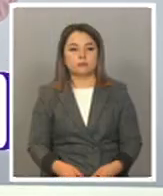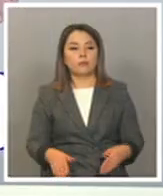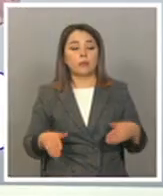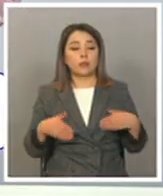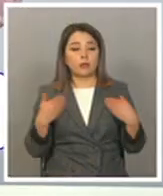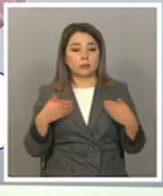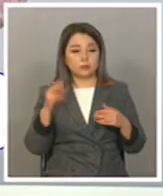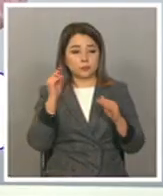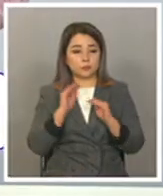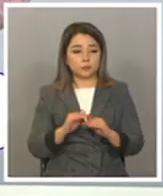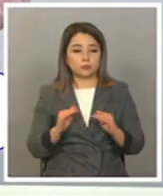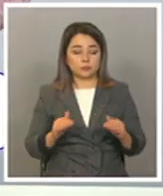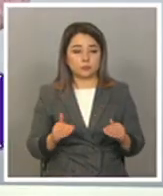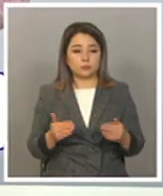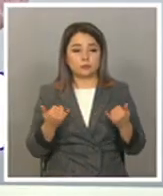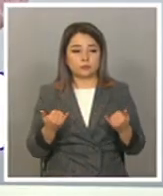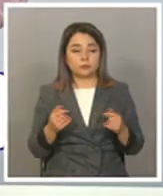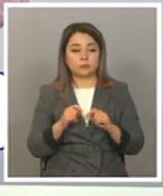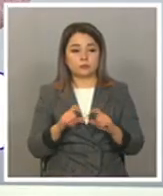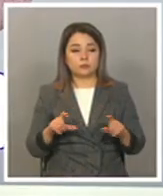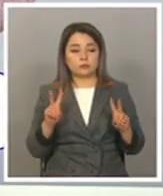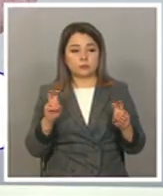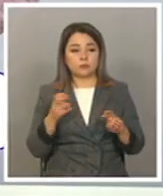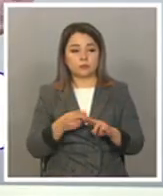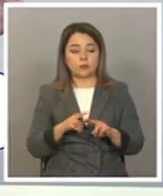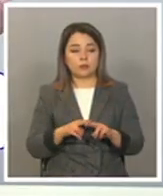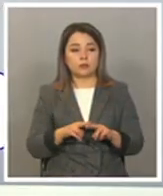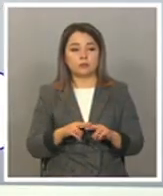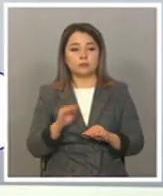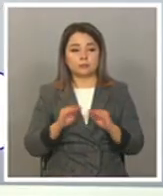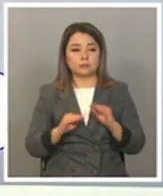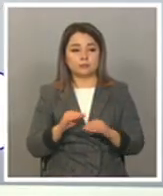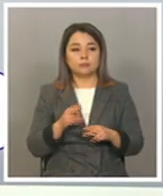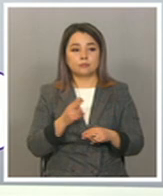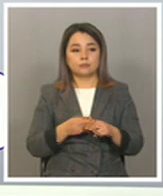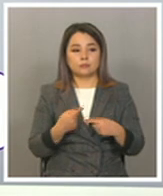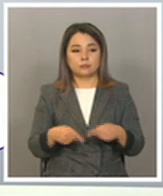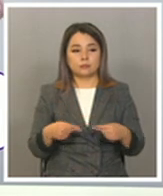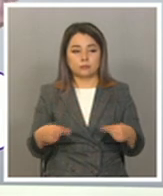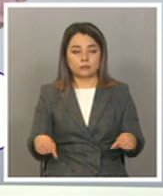Сәлеметсіздер ме оқушылар, бүгінгі тақырып сілтілік металдар.